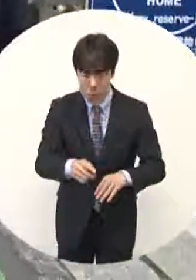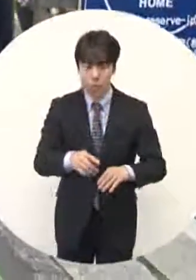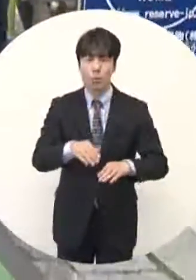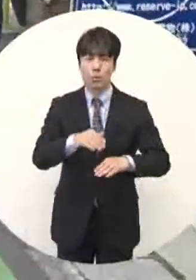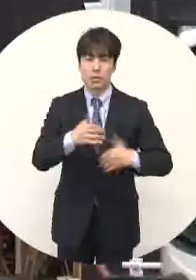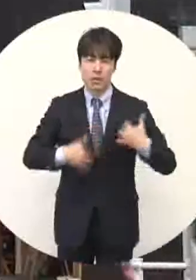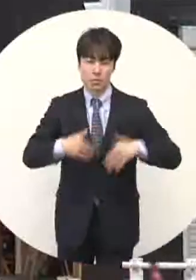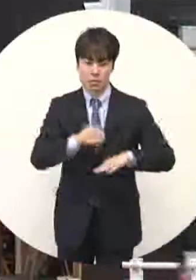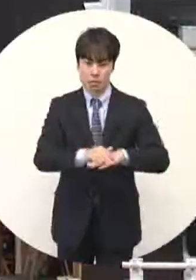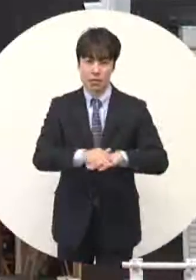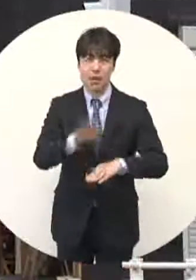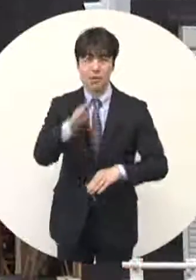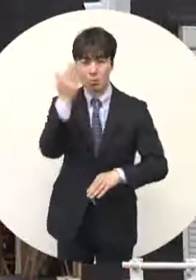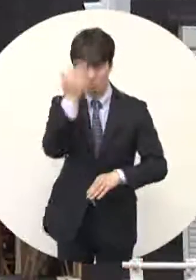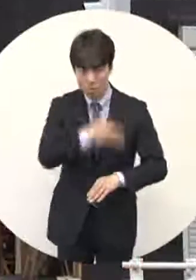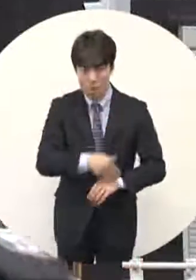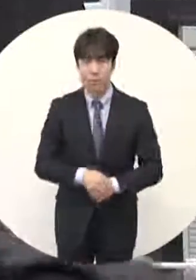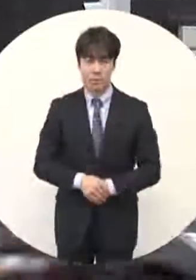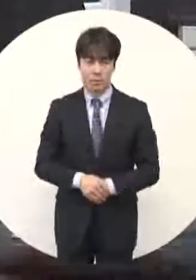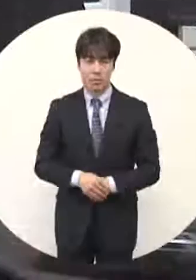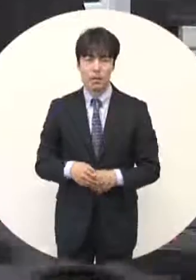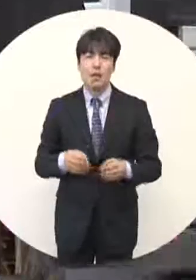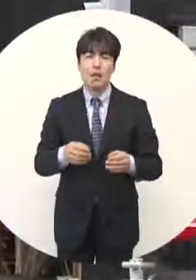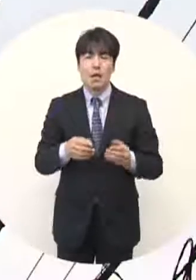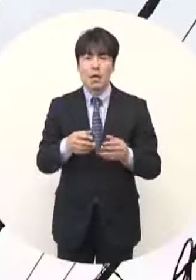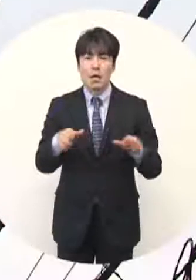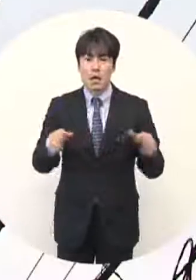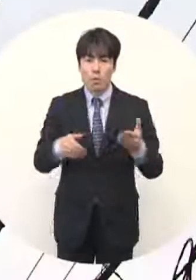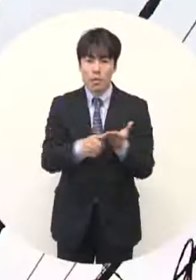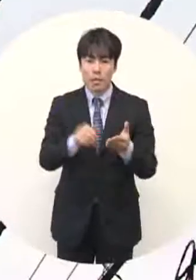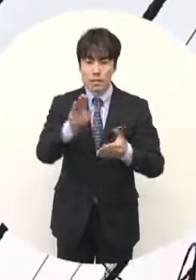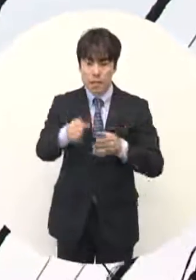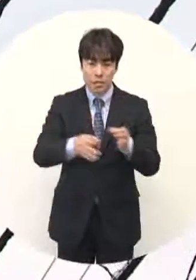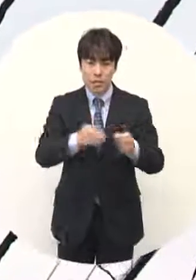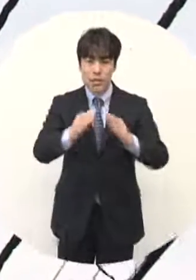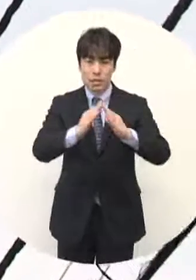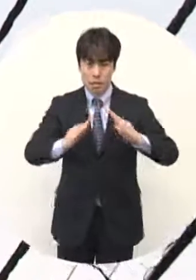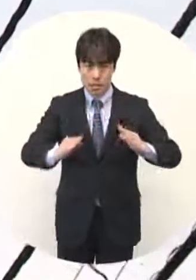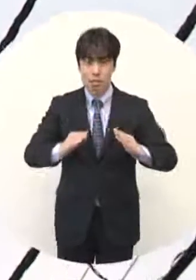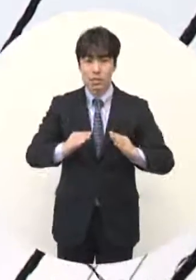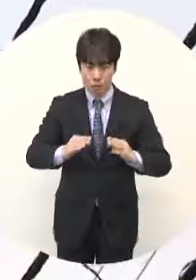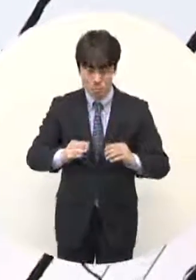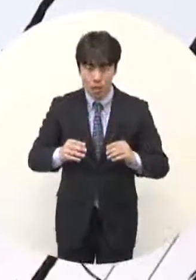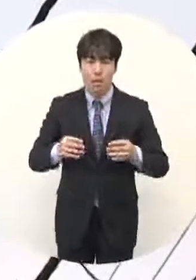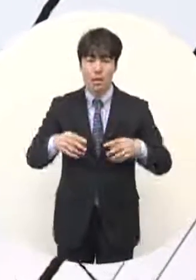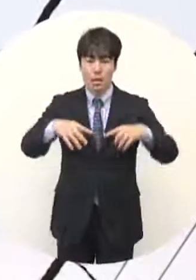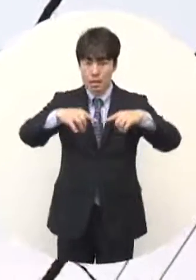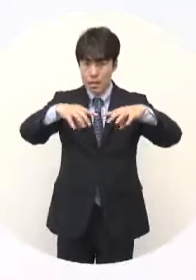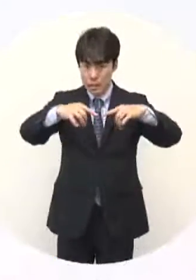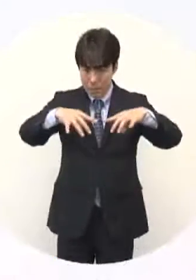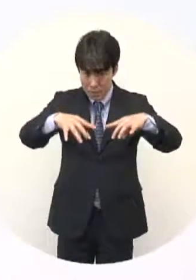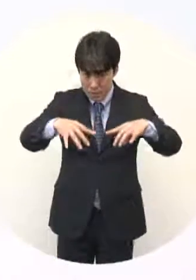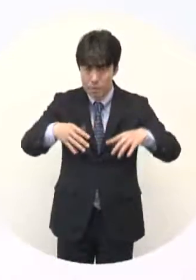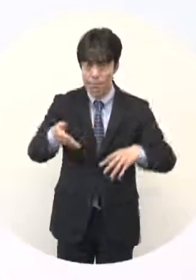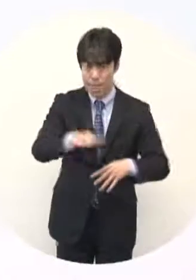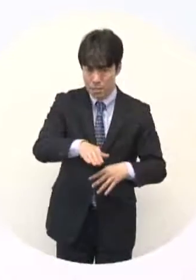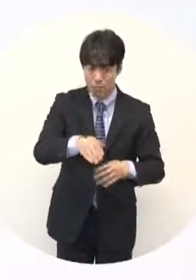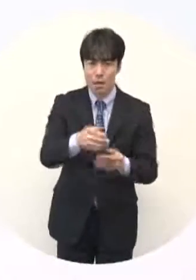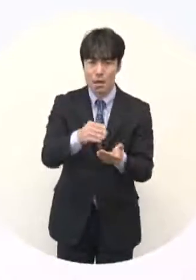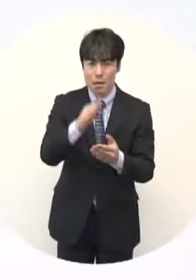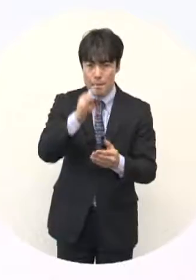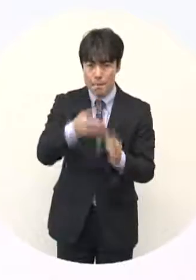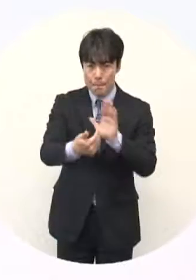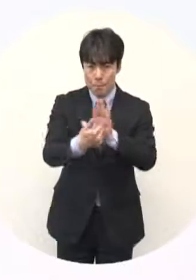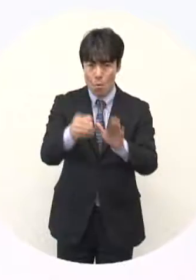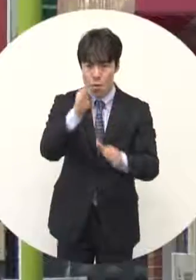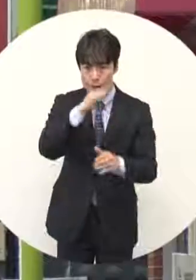ね。 蒲生駅前商店街は駅前通りを明るく照らす街路灯や防犯カメラを管